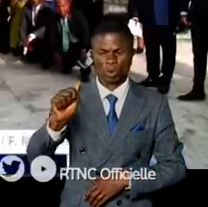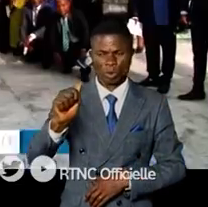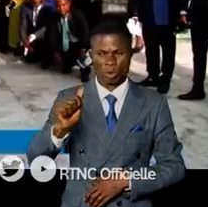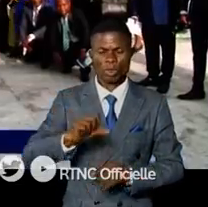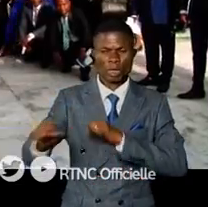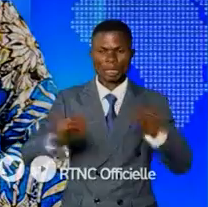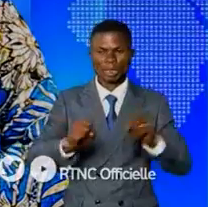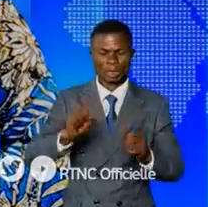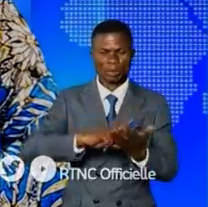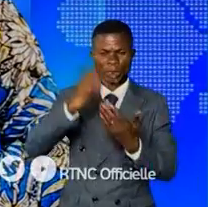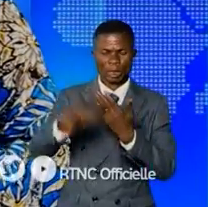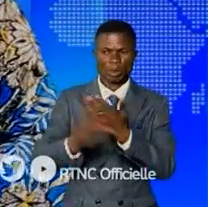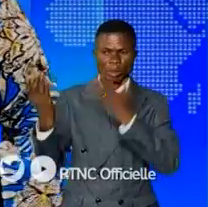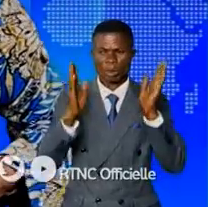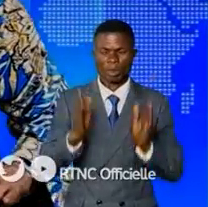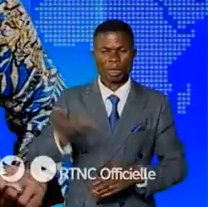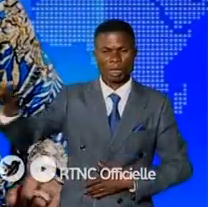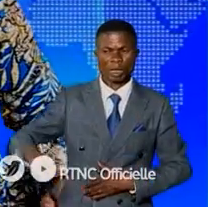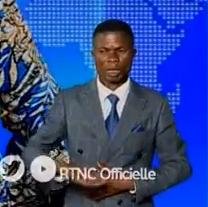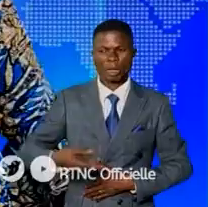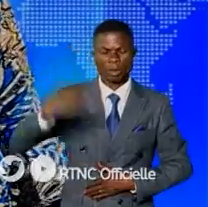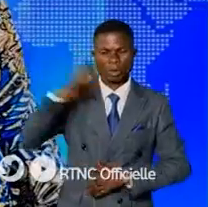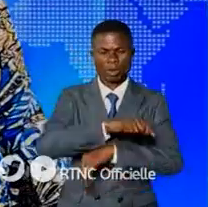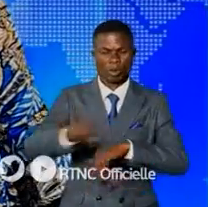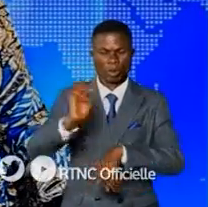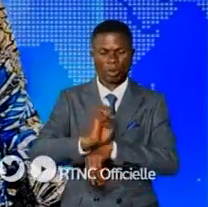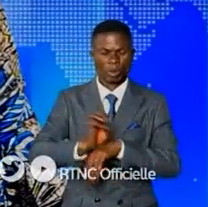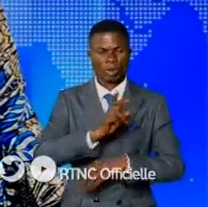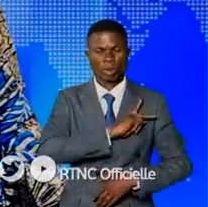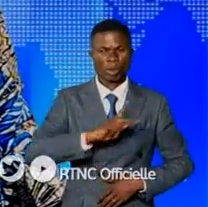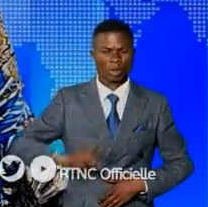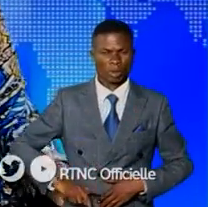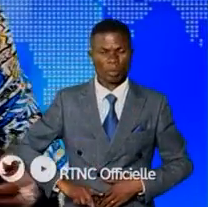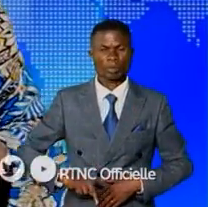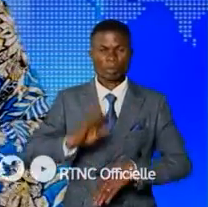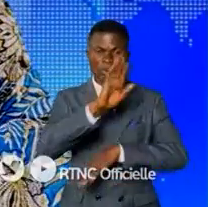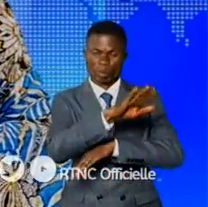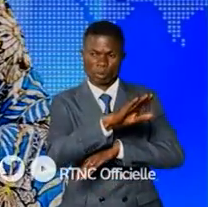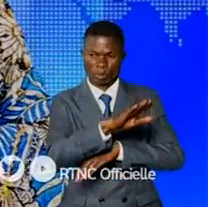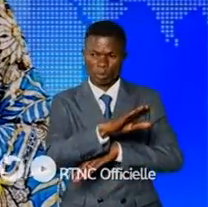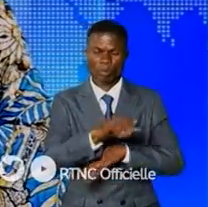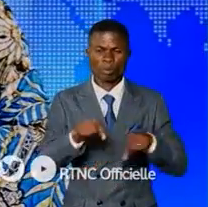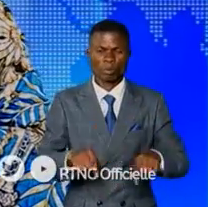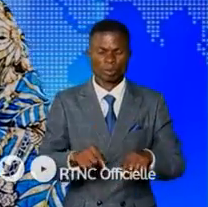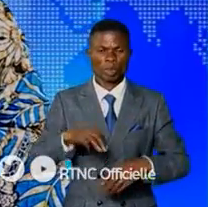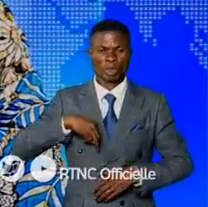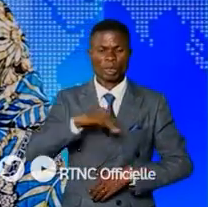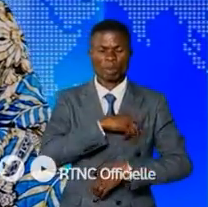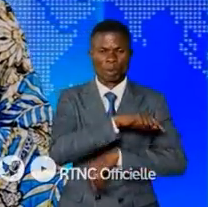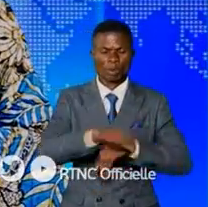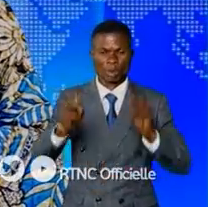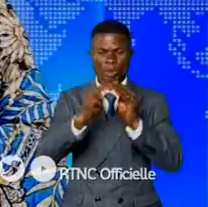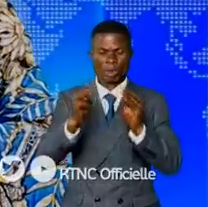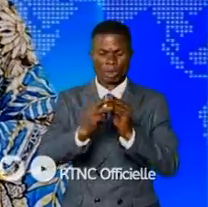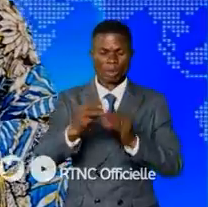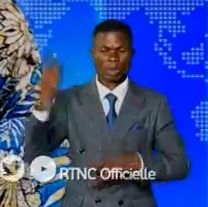d'affaires. Les invités démarquent au siège de l'église Kimbanguiste cet avant-midi. Il s'agit des membres du bureau de la chambre basse du